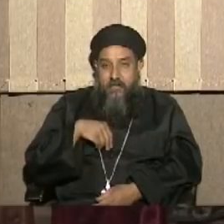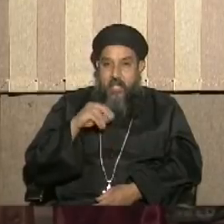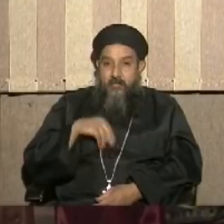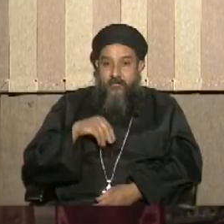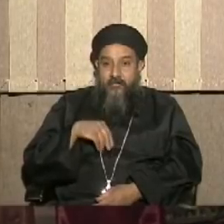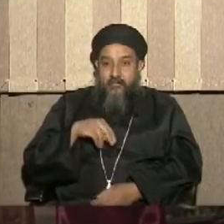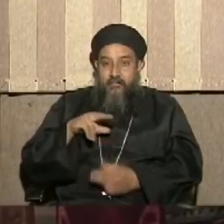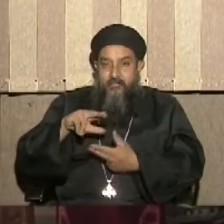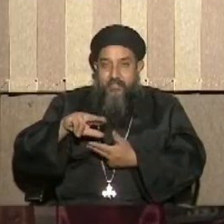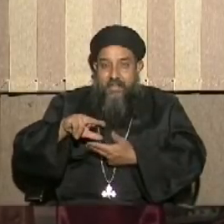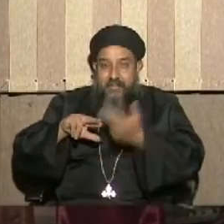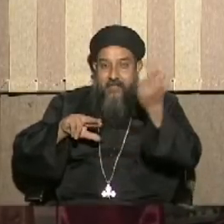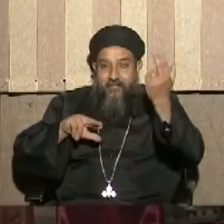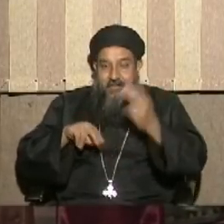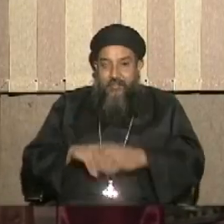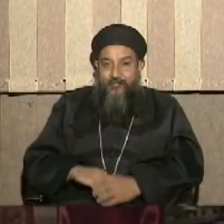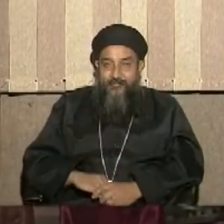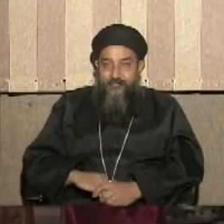إيه؟ عايزين نروح نقيا.